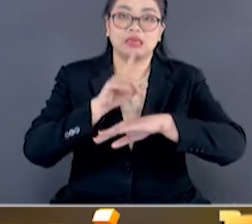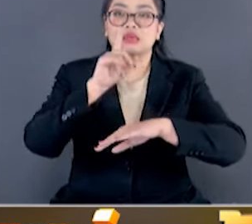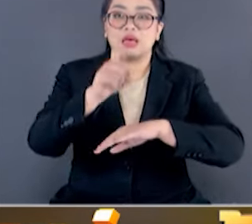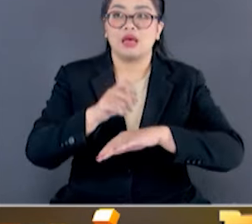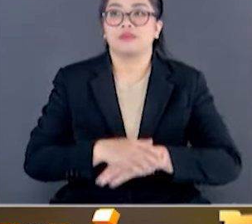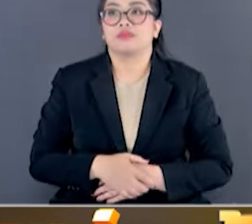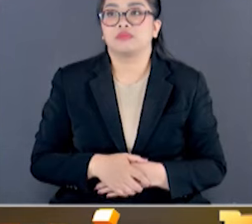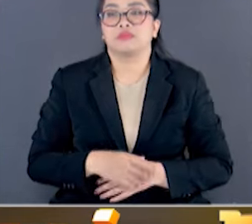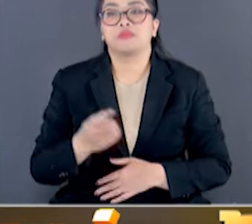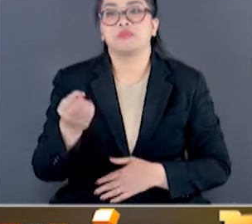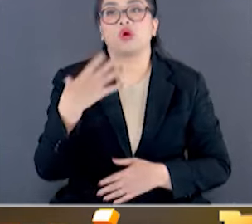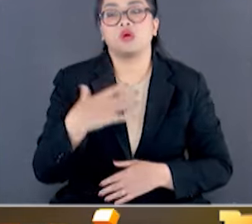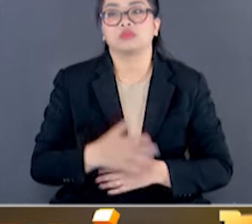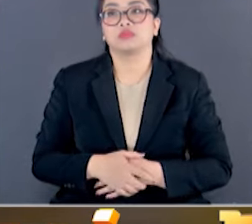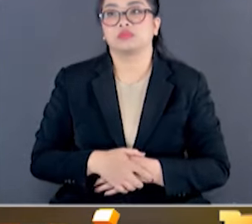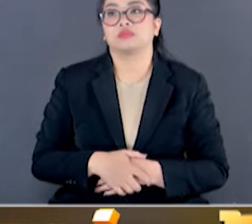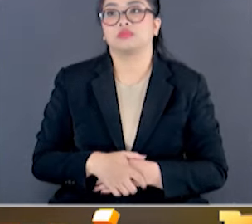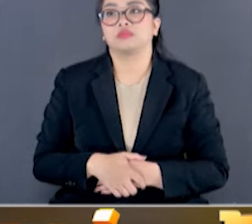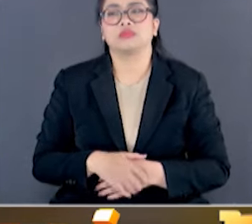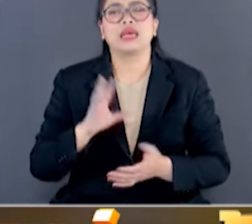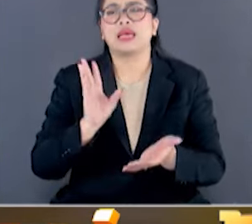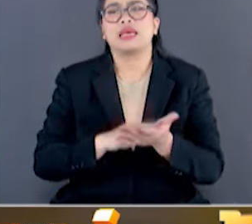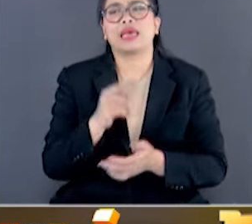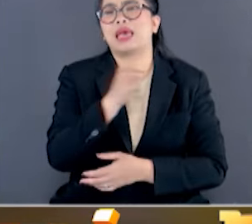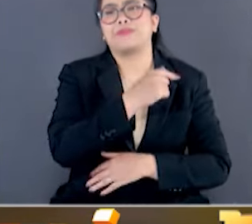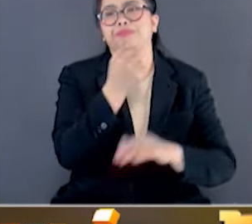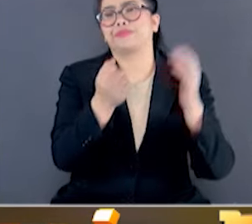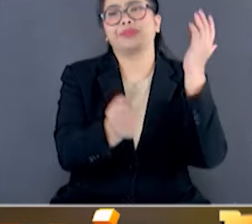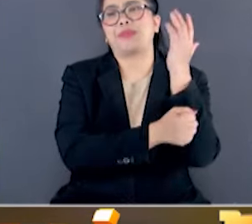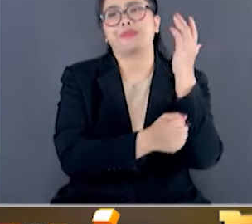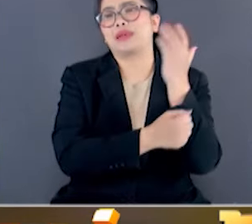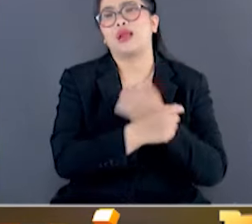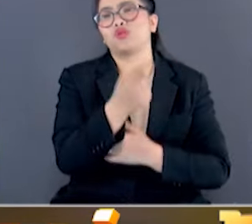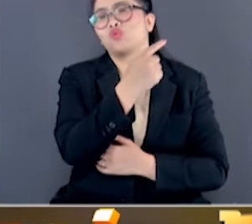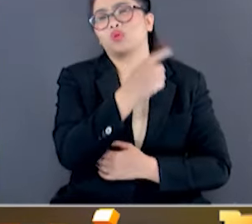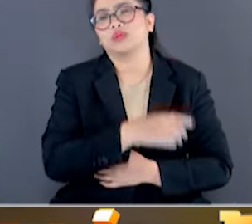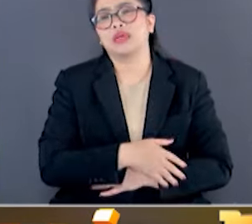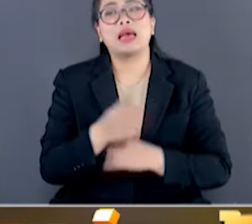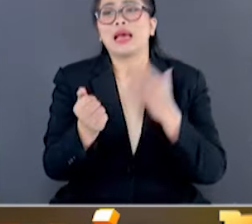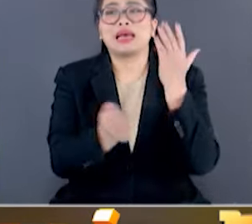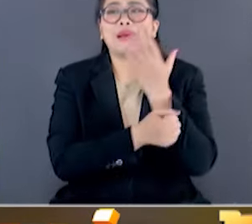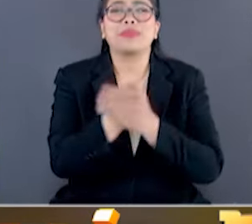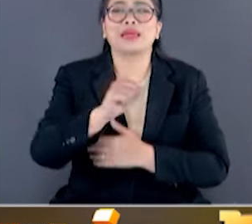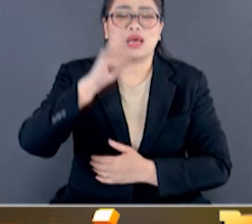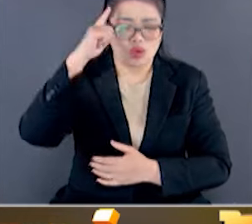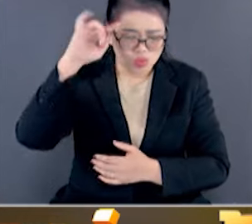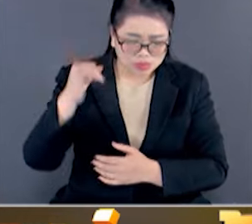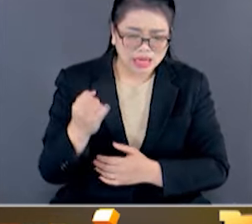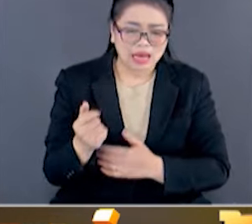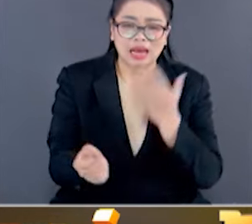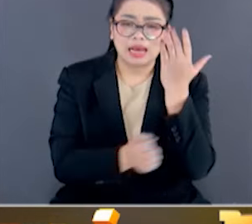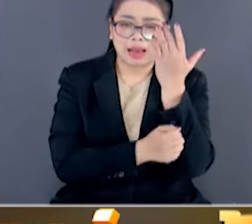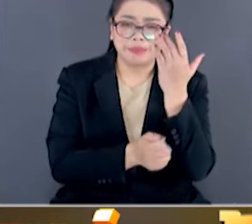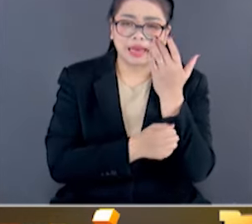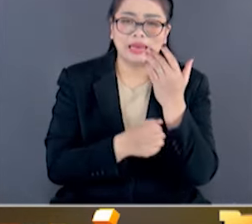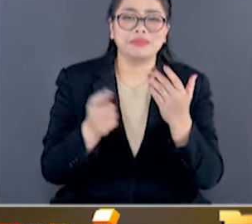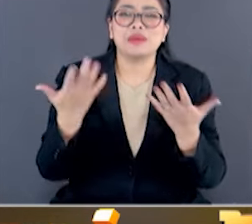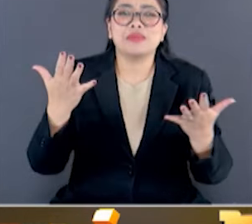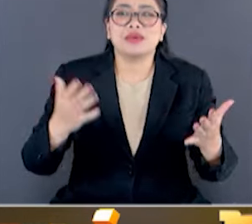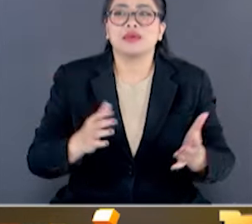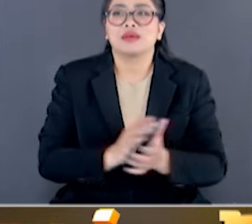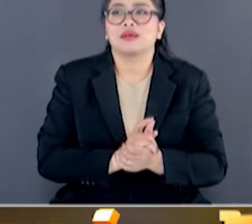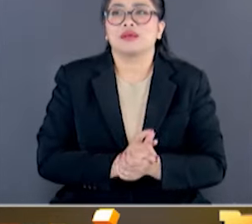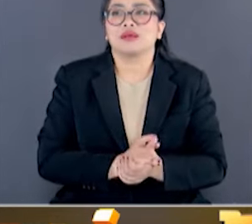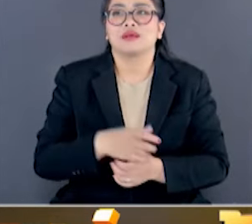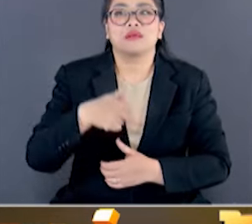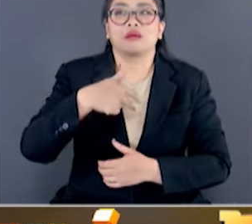สุดท้ายท่านบอกว่าไปเก็บจากกำนันนู่นกำนันไหนอ่ะพี่แถวนี้รู้จักแต่กำนันโป๊ตัดไปแ